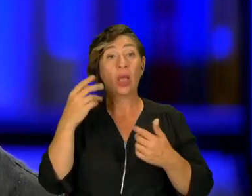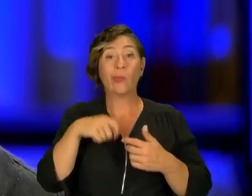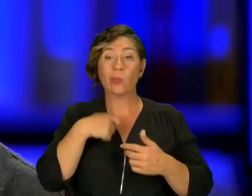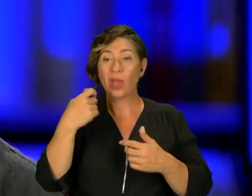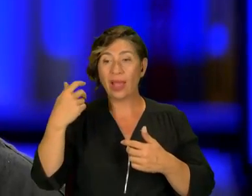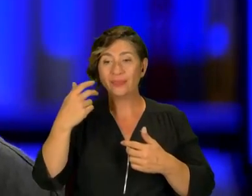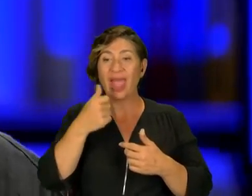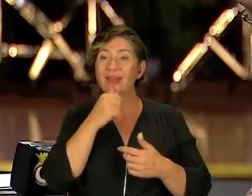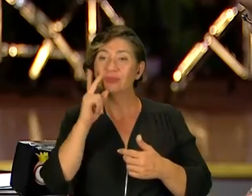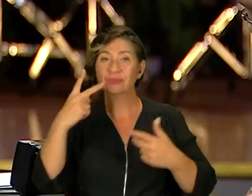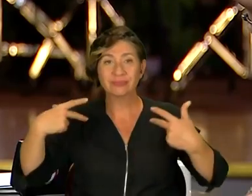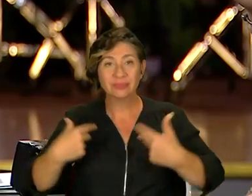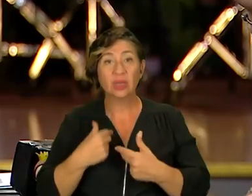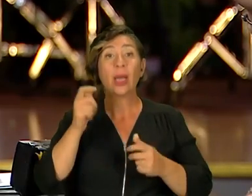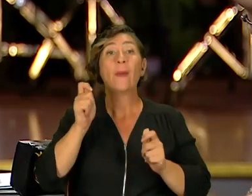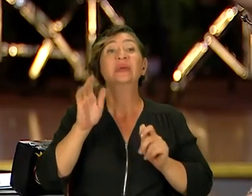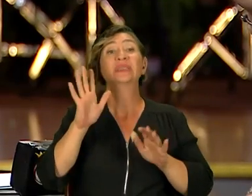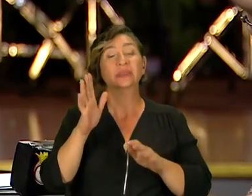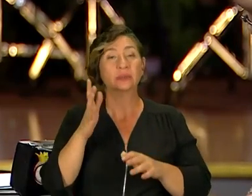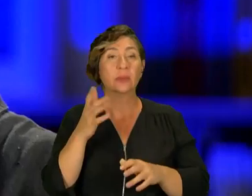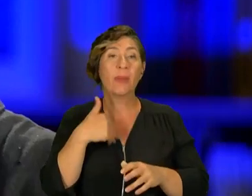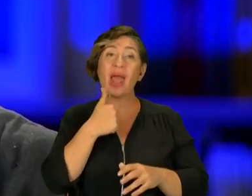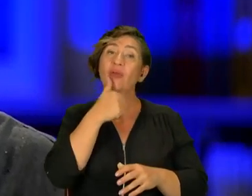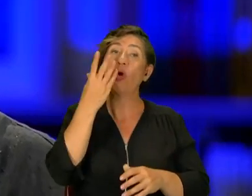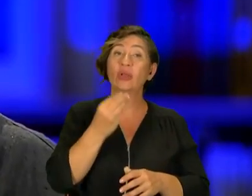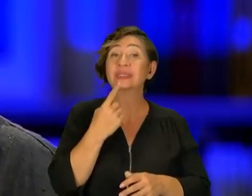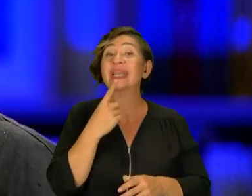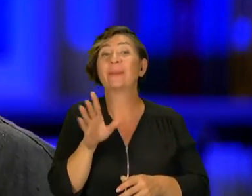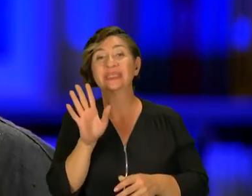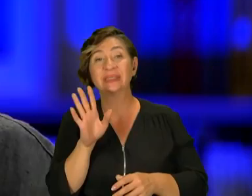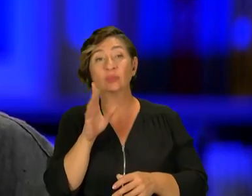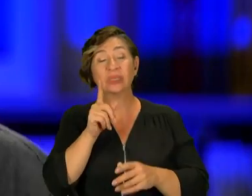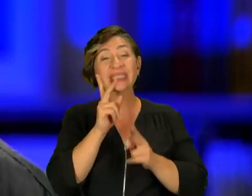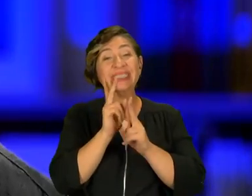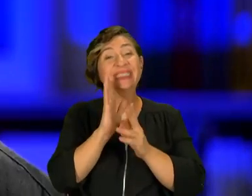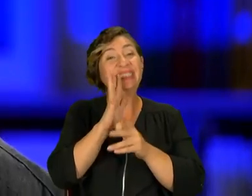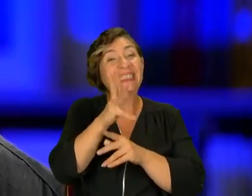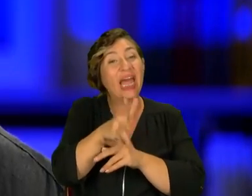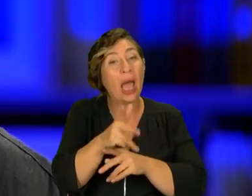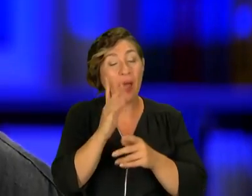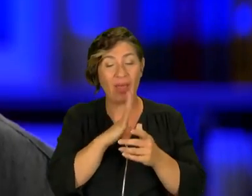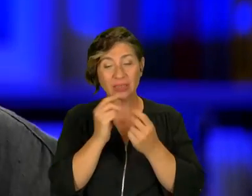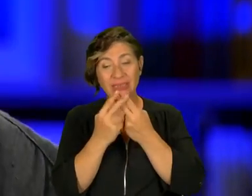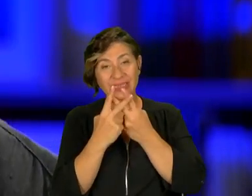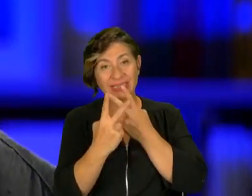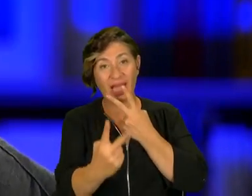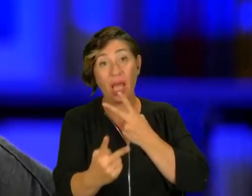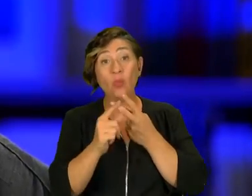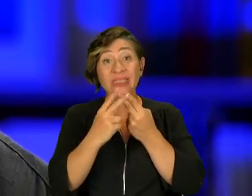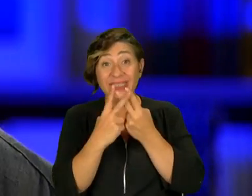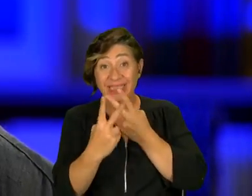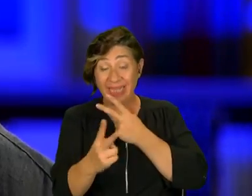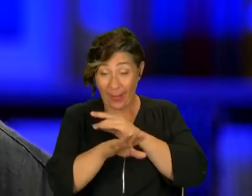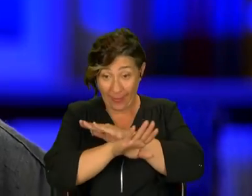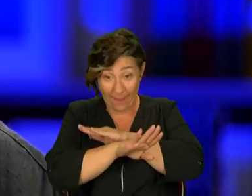vurulamaz. Kafana göre gidip testosteron alamazsın, ben erkek olacağım diyemezsin. Bunlar tamamen bir süreç. Bu süreci de tamamladığın